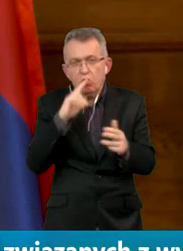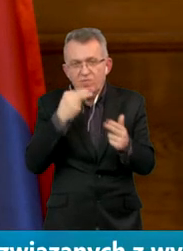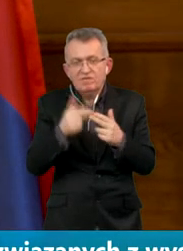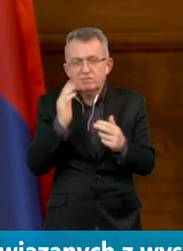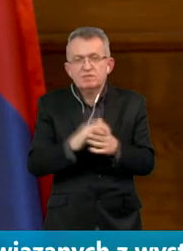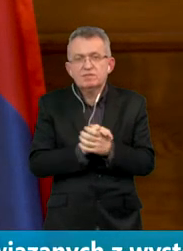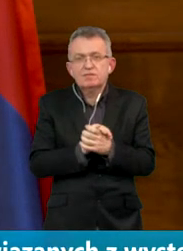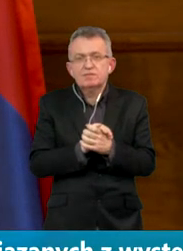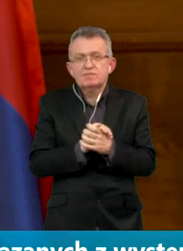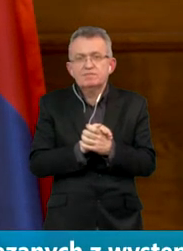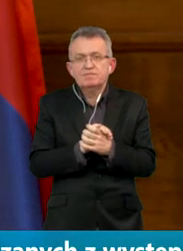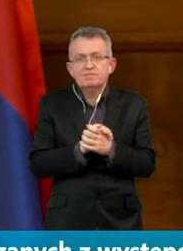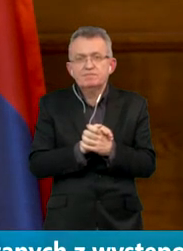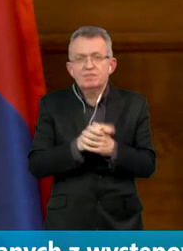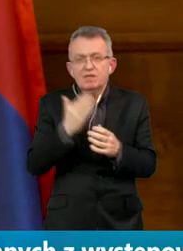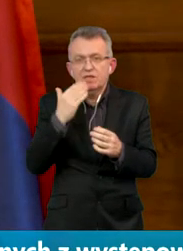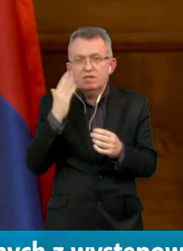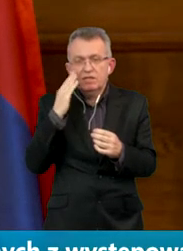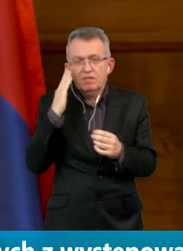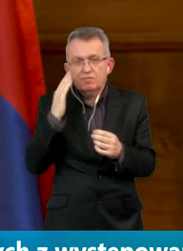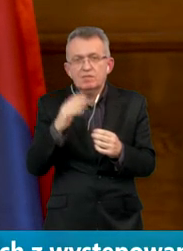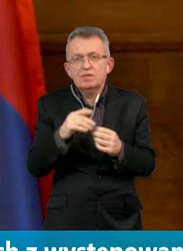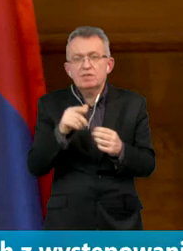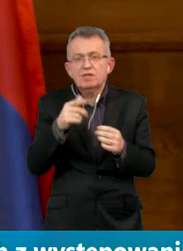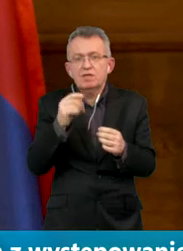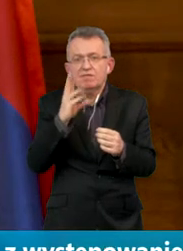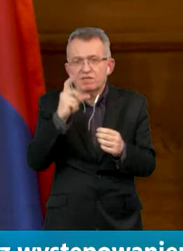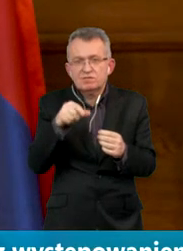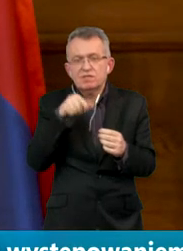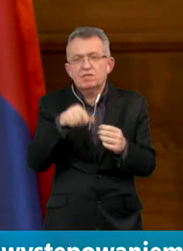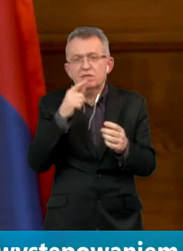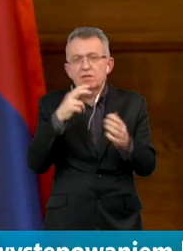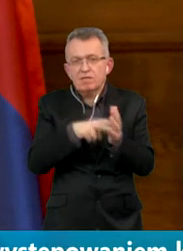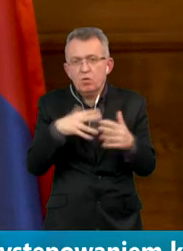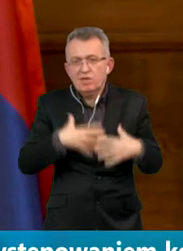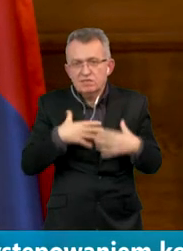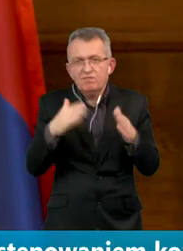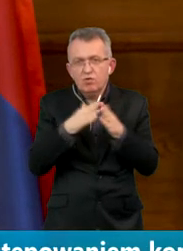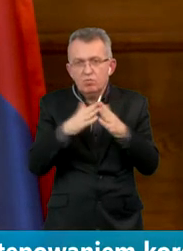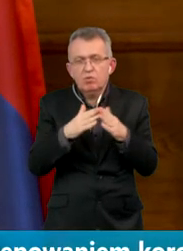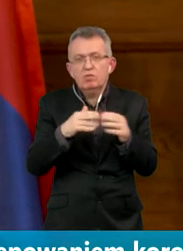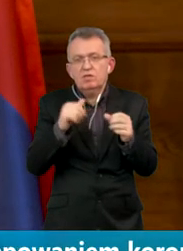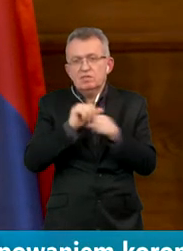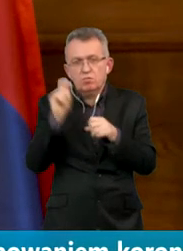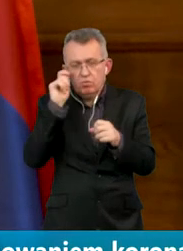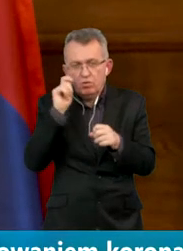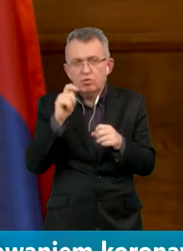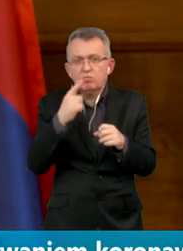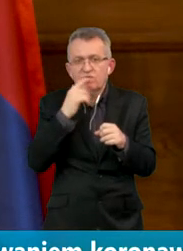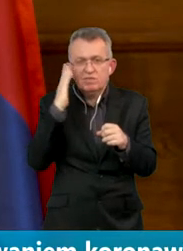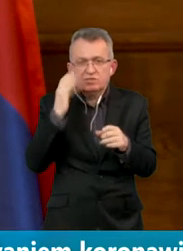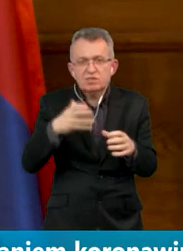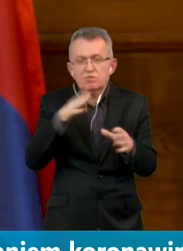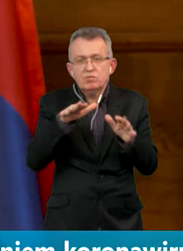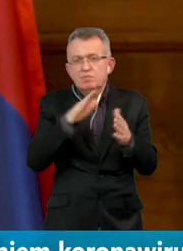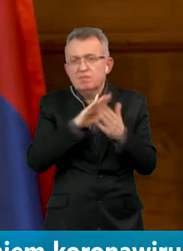odpowiedź. Bardzo dużo mieszkań miejskich ma toalety na klatce bądź na zewnątrz. Brak łazienki w domu to koszmar. Proszę postawić się na miejscu mieszkańców naszego